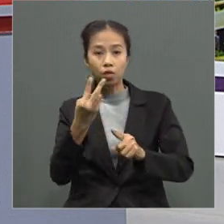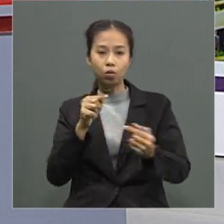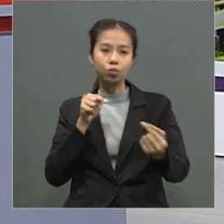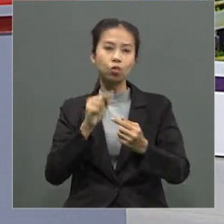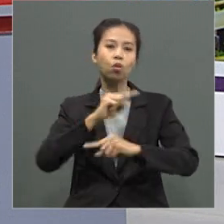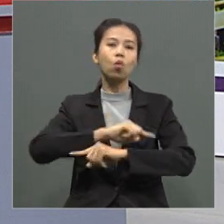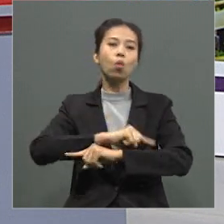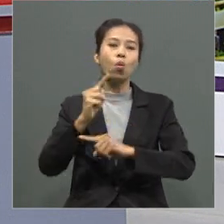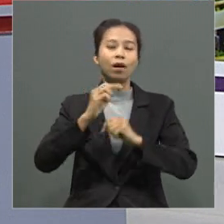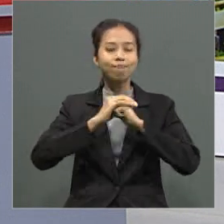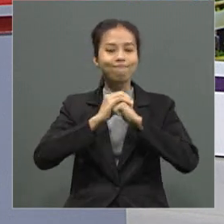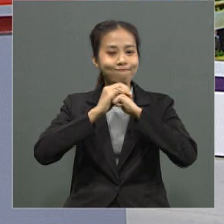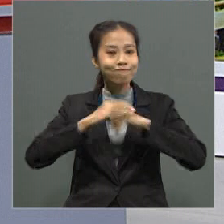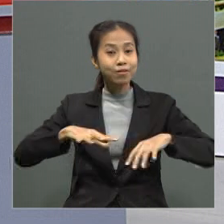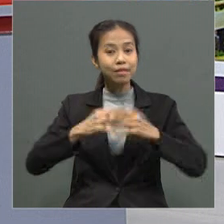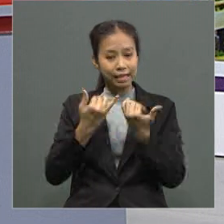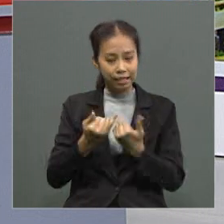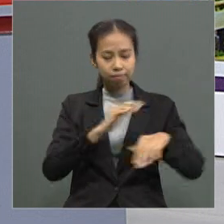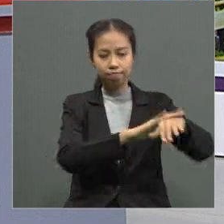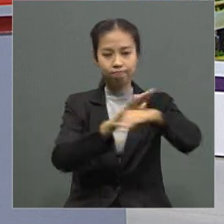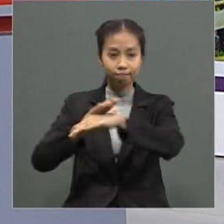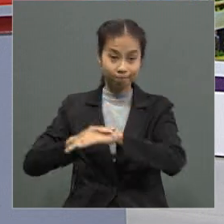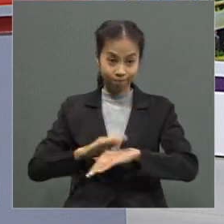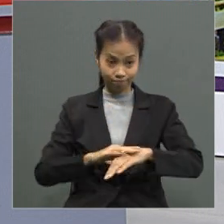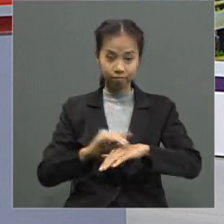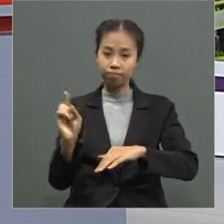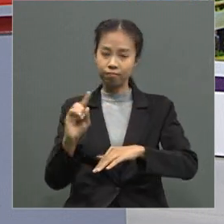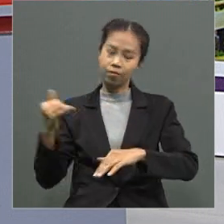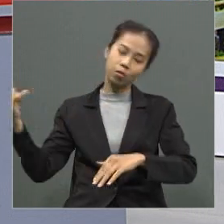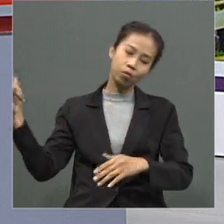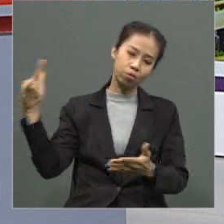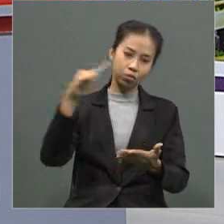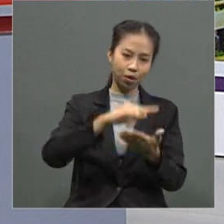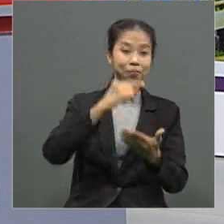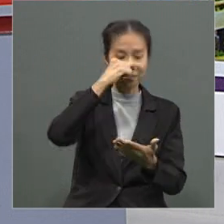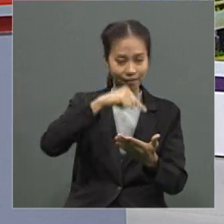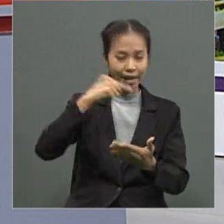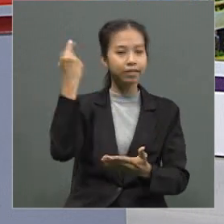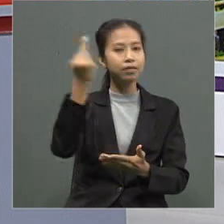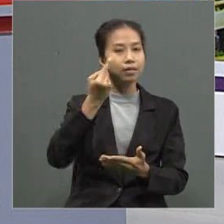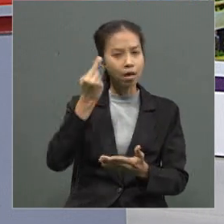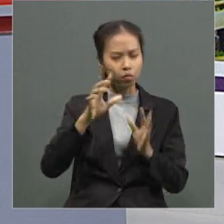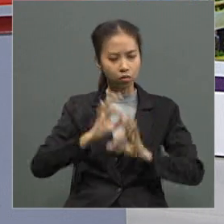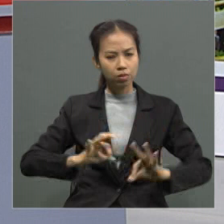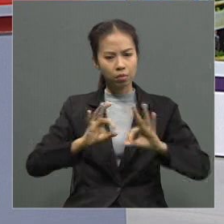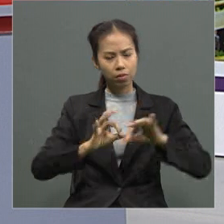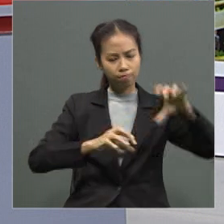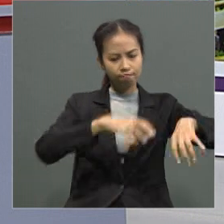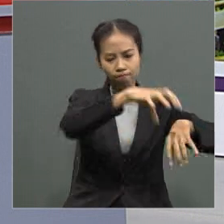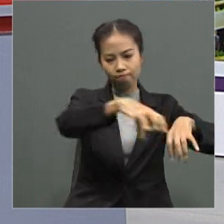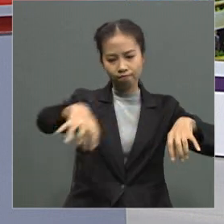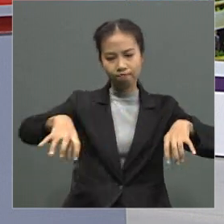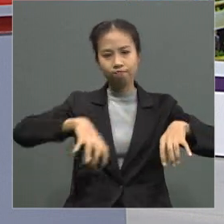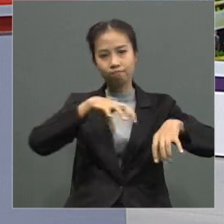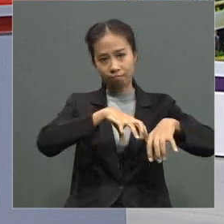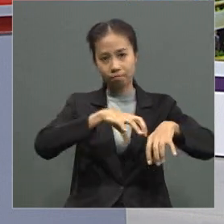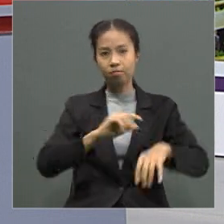เทศกาลตรจจีนก็มีการเชิญชวนให้นักท่องเที่ยวชาวต่างชาติเนี่ยมาท่องเที่ยวบ้านเรากันเยอะแยะมากมายโดยเฉพาะสถานที่ท่องเที่ยวของเราที่สำคัญ